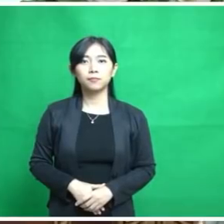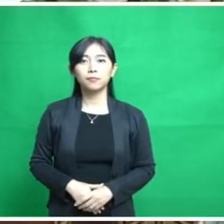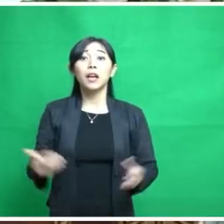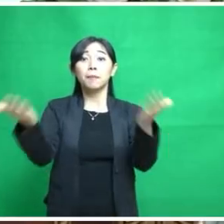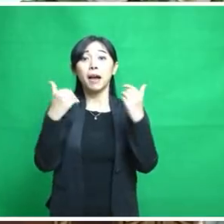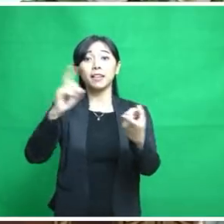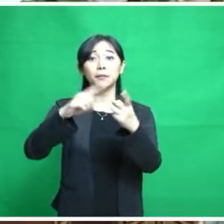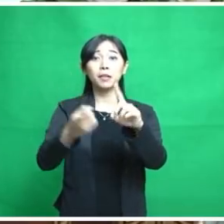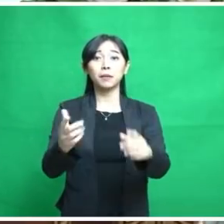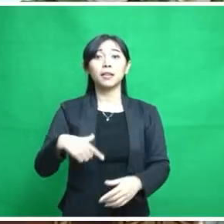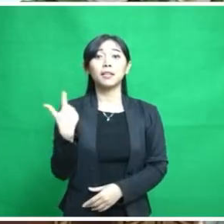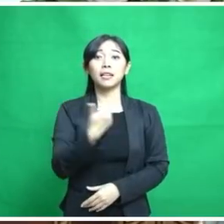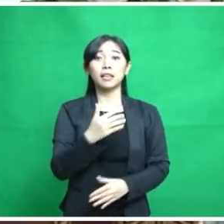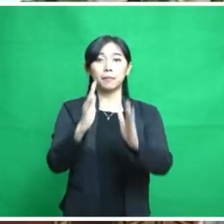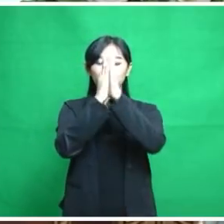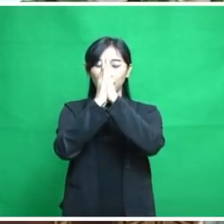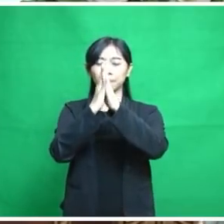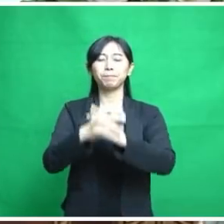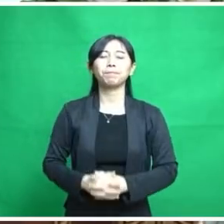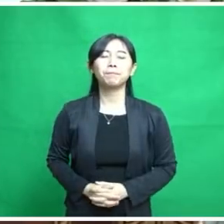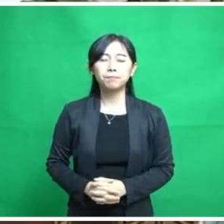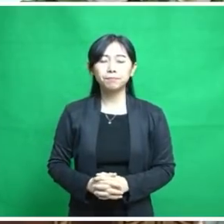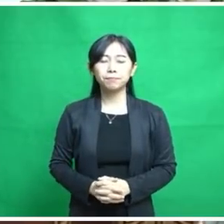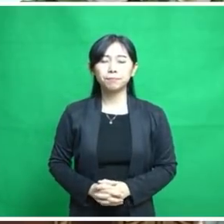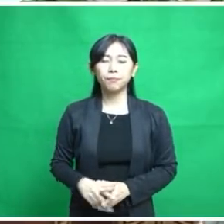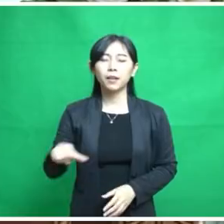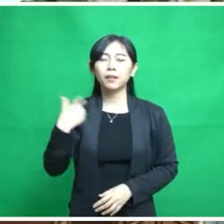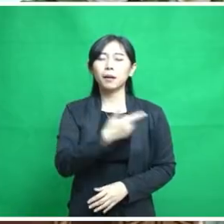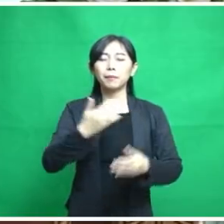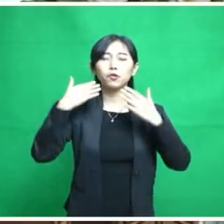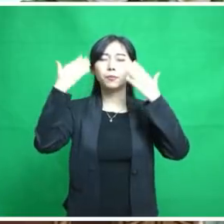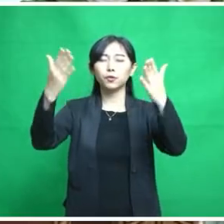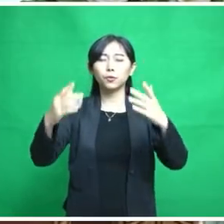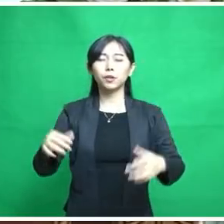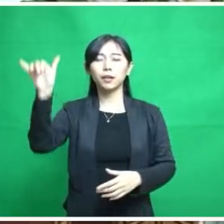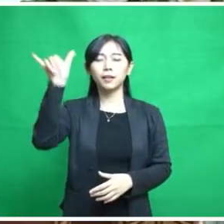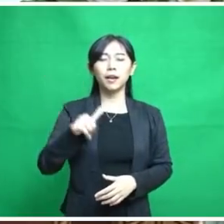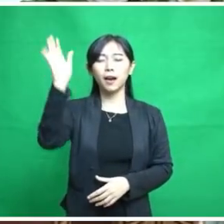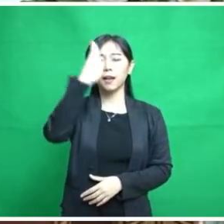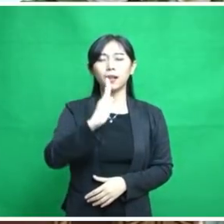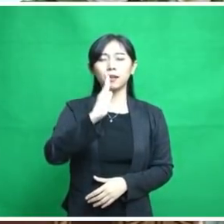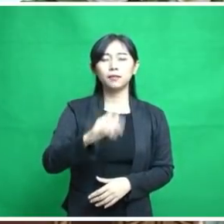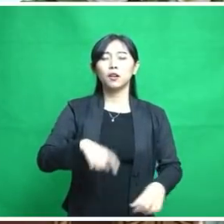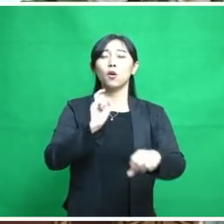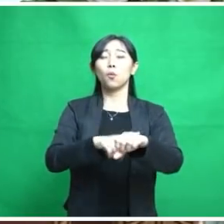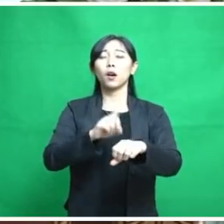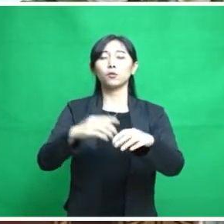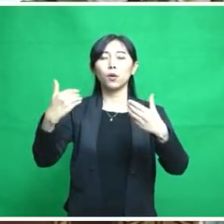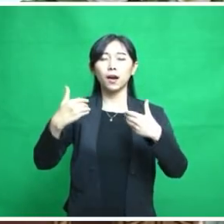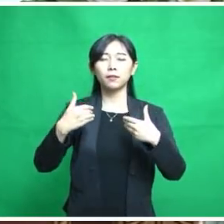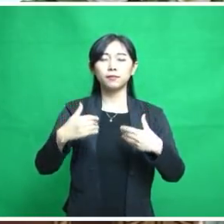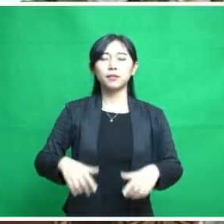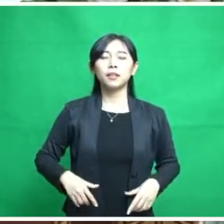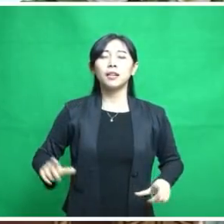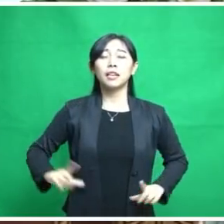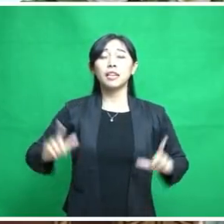Mari saudara, kita akan masuk di dalam doa syafaat. Kami mengucap syukur ya Allah, ketika ada dan hidup di